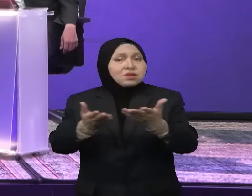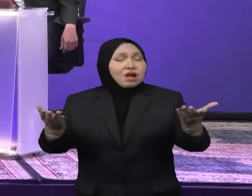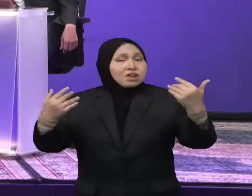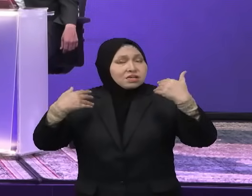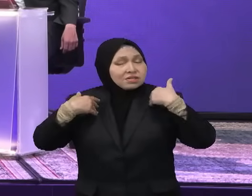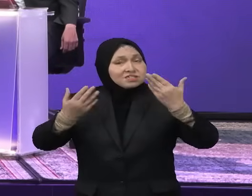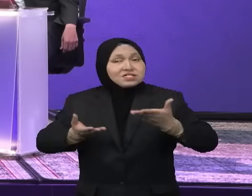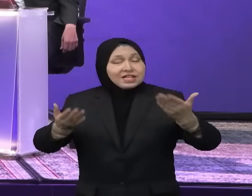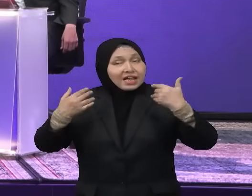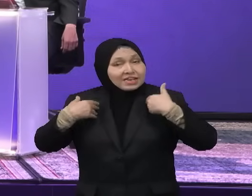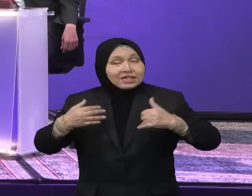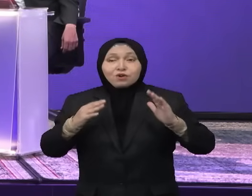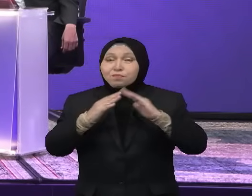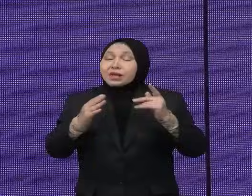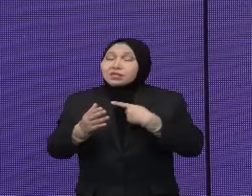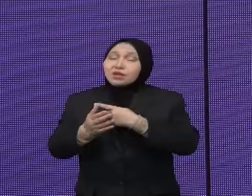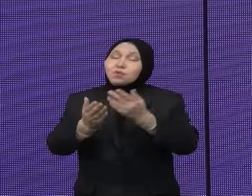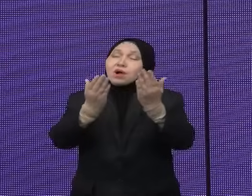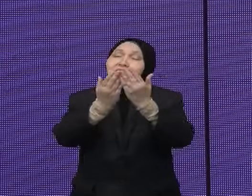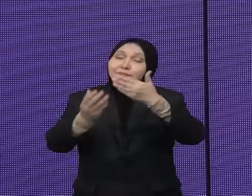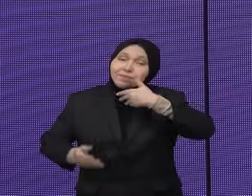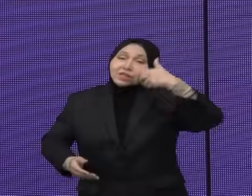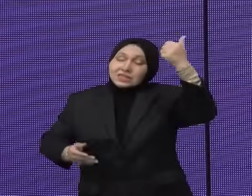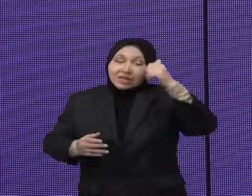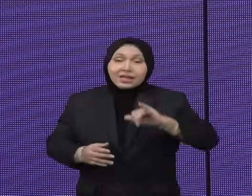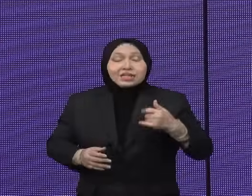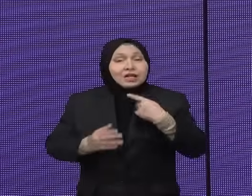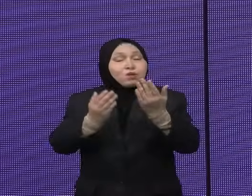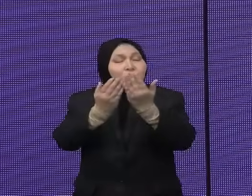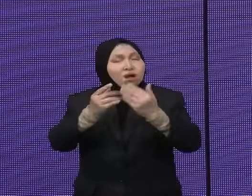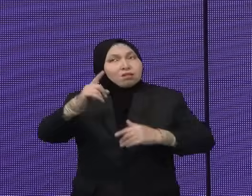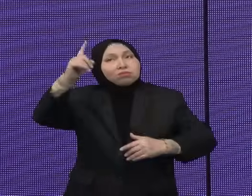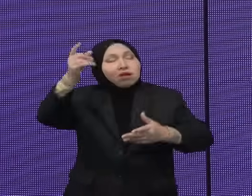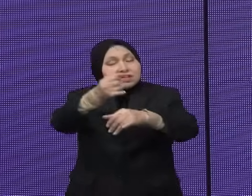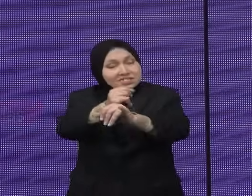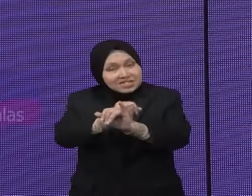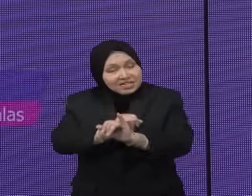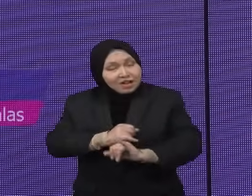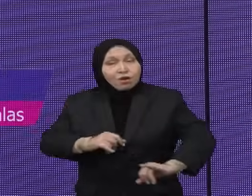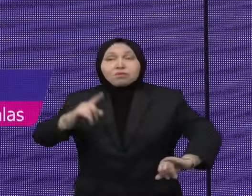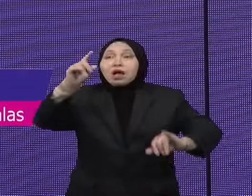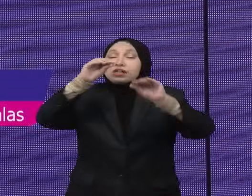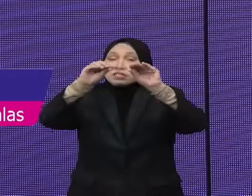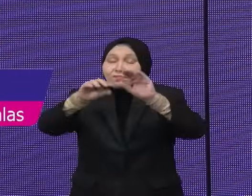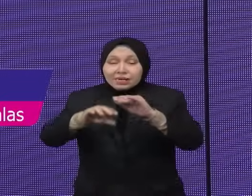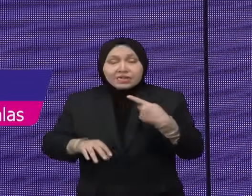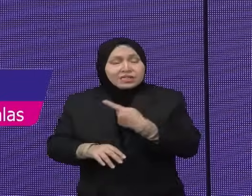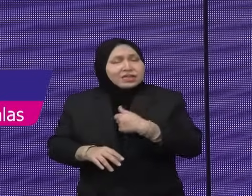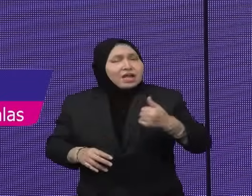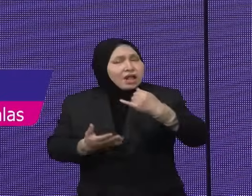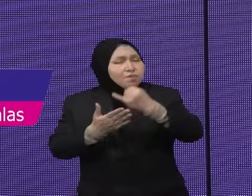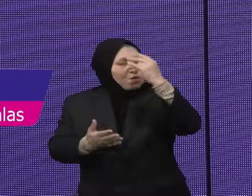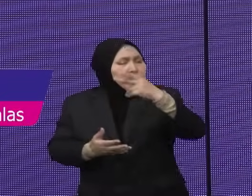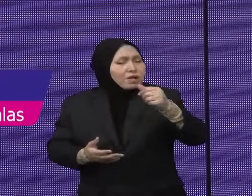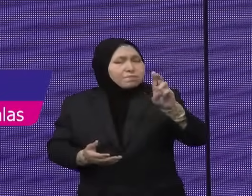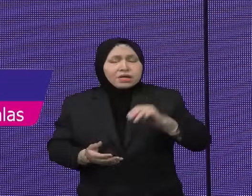di studio, yang berada di rumah, kita doakan yang terbaik, yang kita doakan Allah izinkan, Allah ajarkan kepada kita ilmu hikmah yang